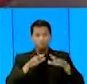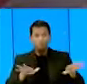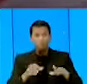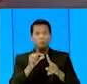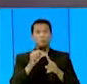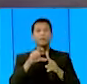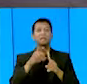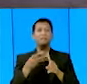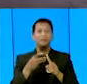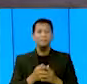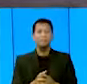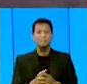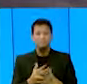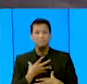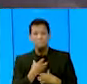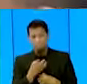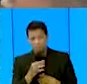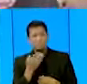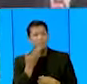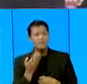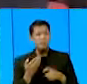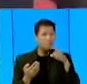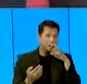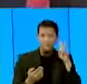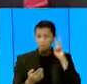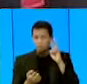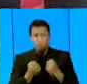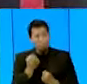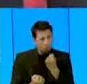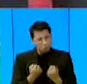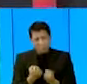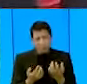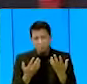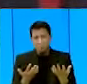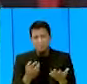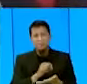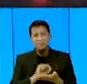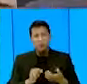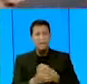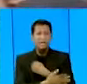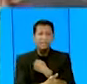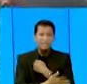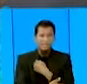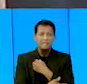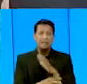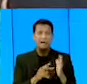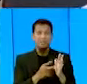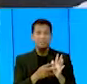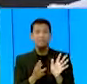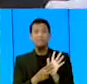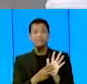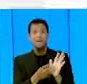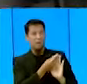Setiap tahun ajaran baru, ribuan orang tua siswa dipaksa berjuang mendapat kursi di SMA negeri agar tak terbebani biaya di sekolah